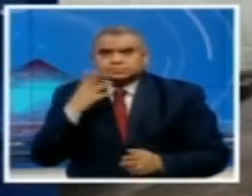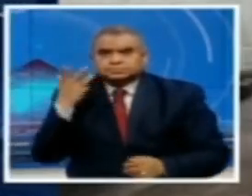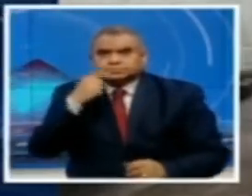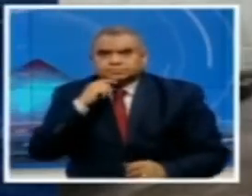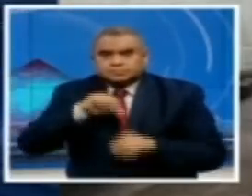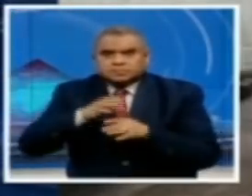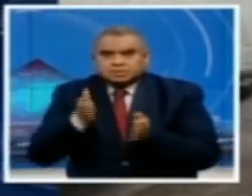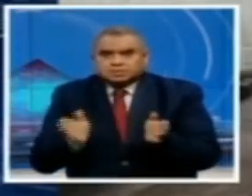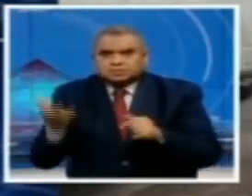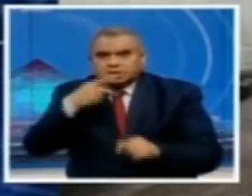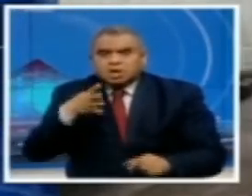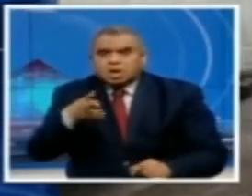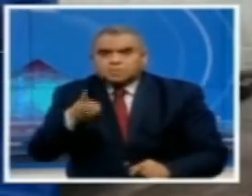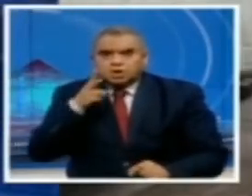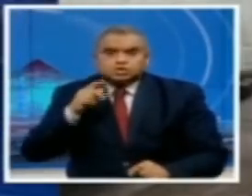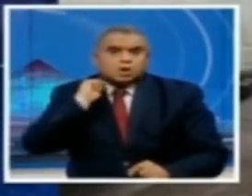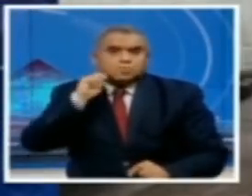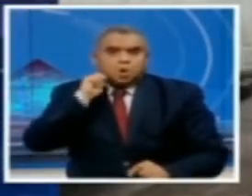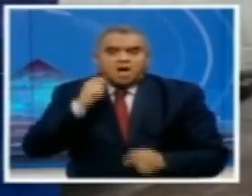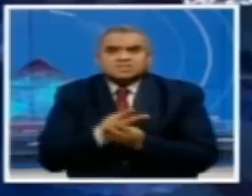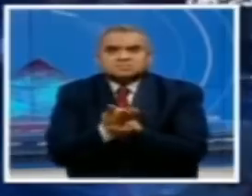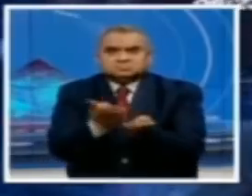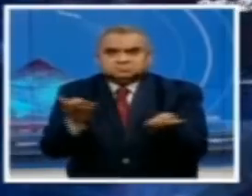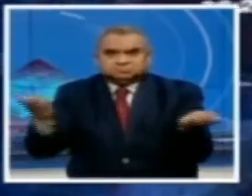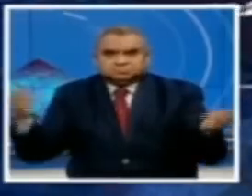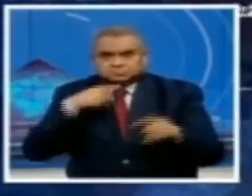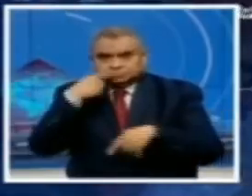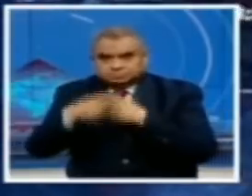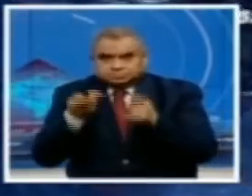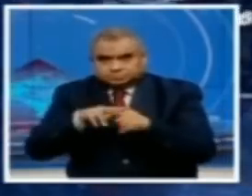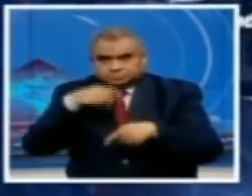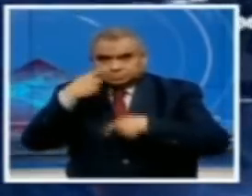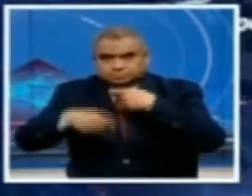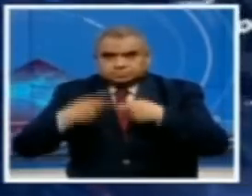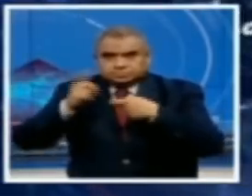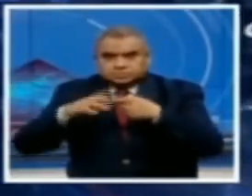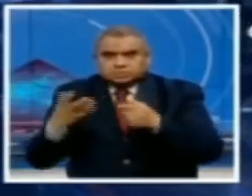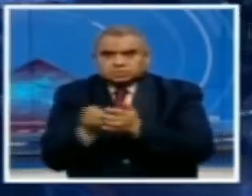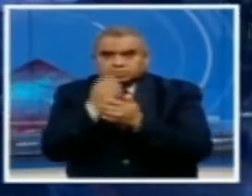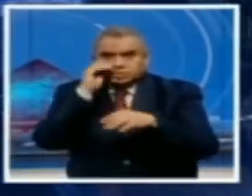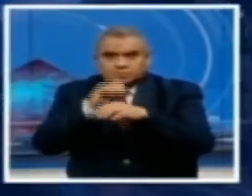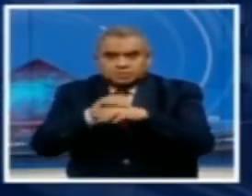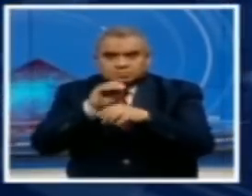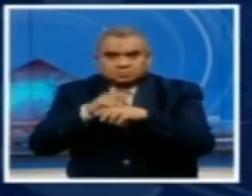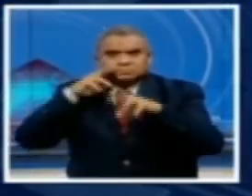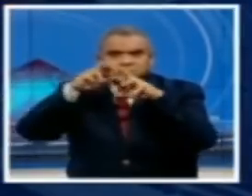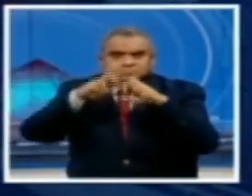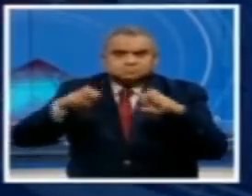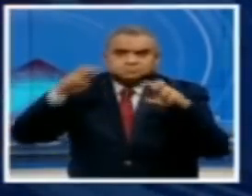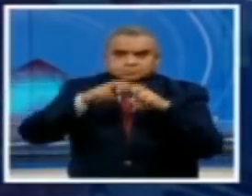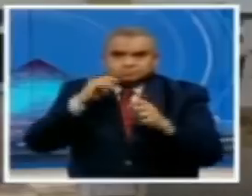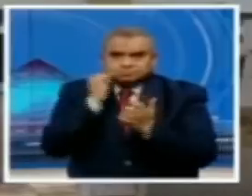هذه الكراتين في 24 محافظة. وفي سياق متصل، تقوم كل من فرق الرصد